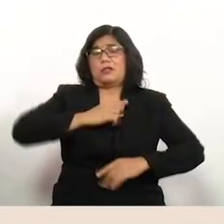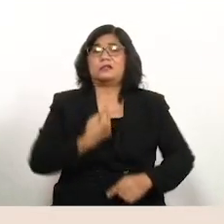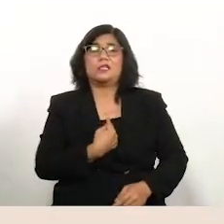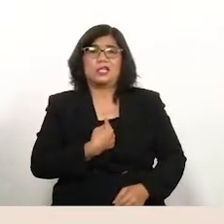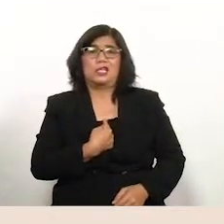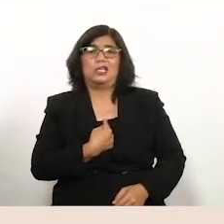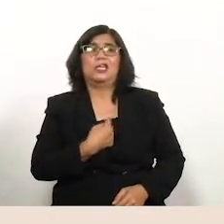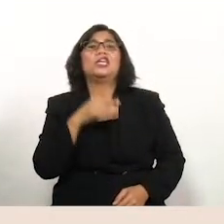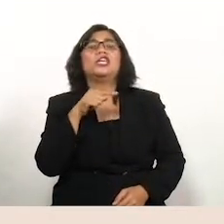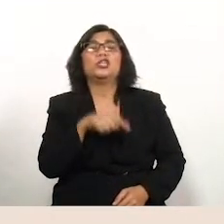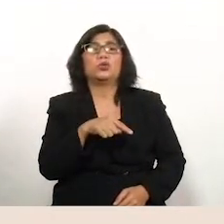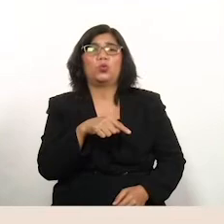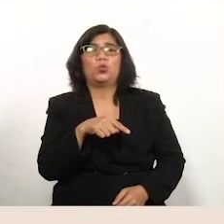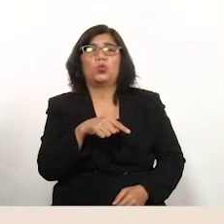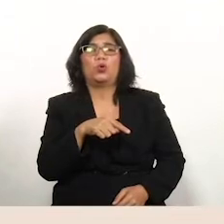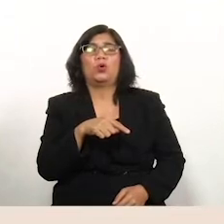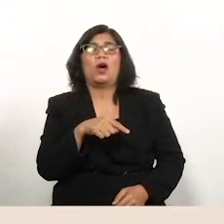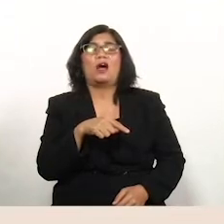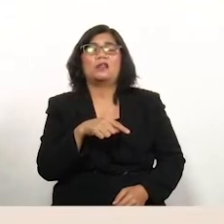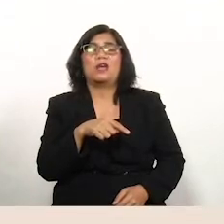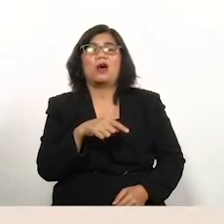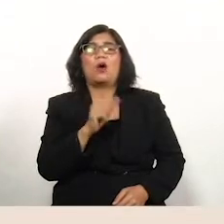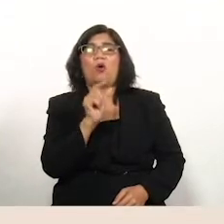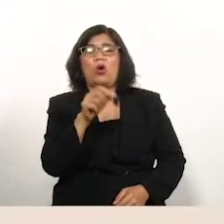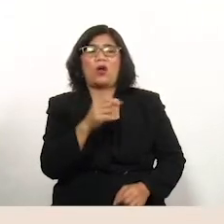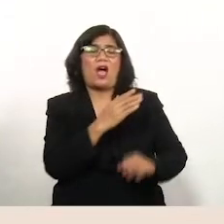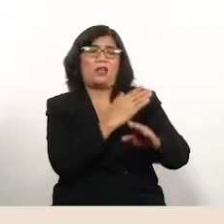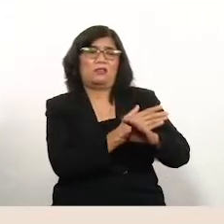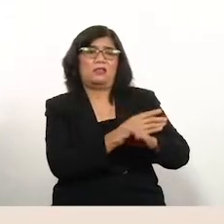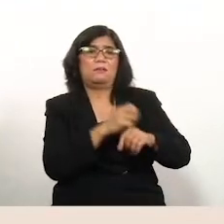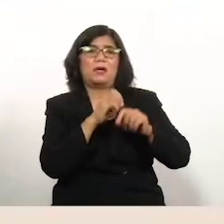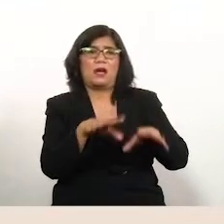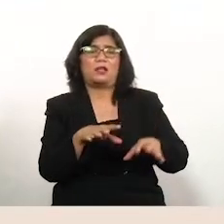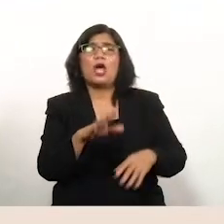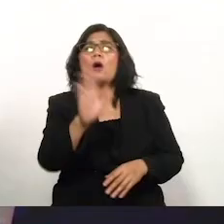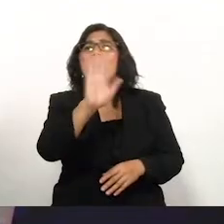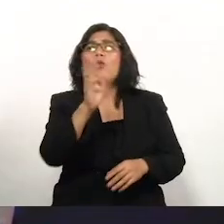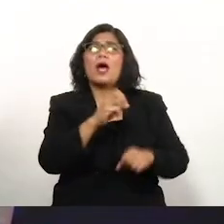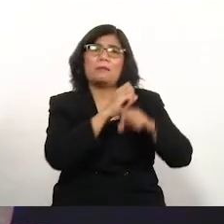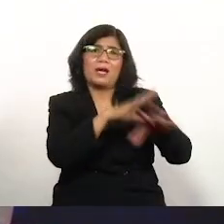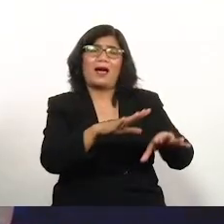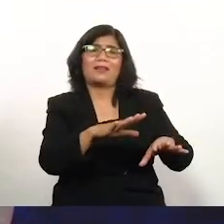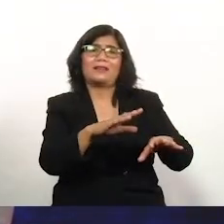yaitu akhirnya orang anti dengan berkat tapi bukan berkat yang harus ditaati